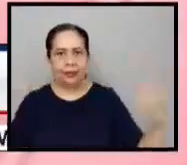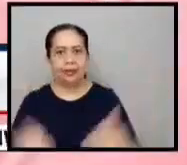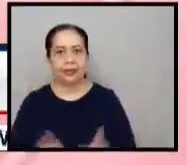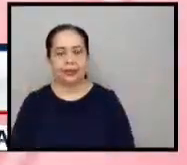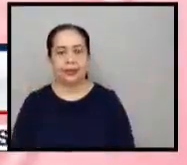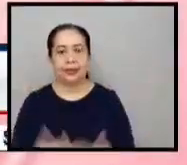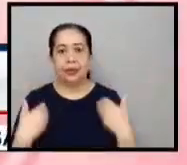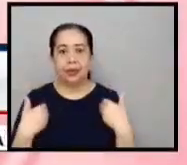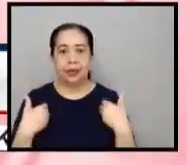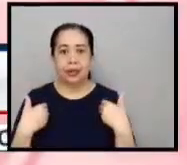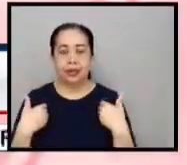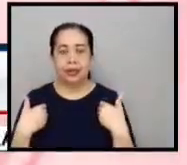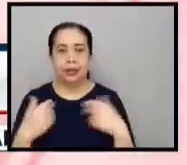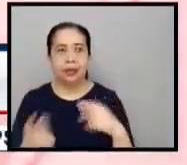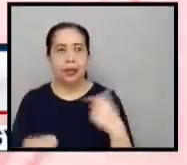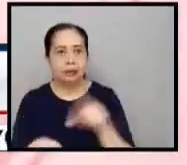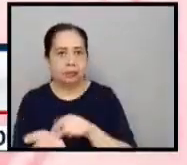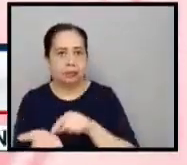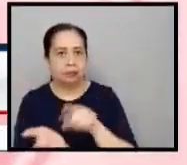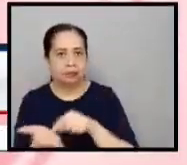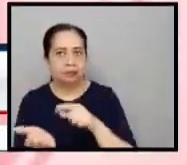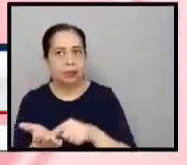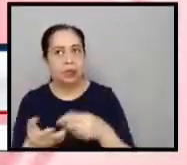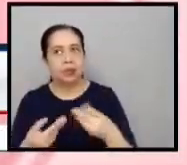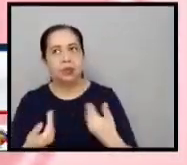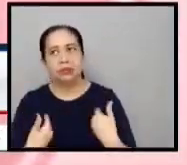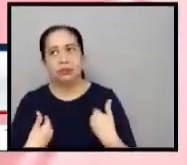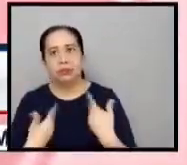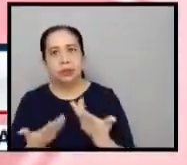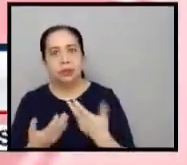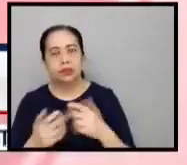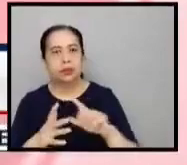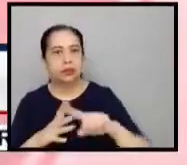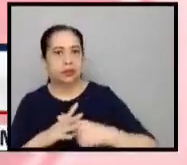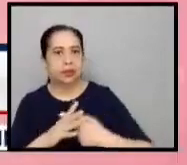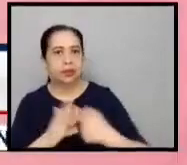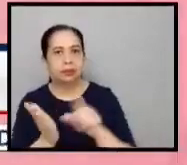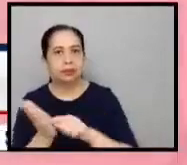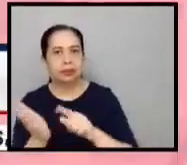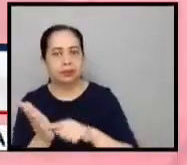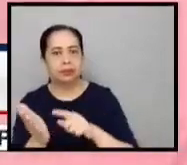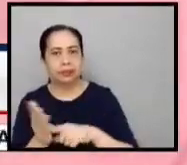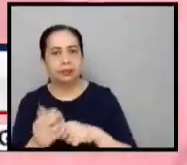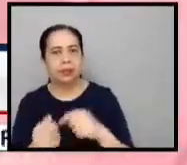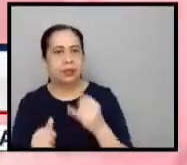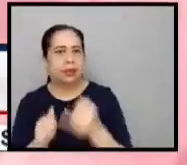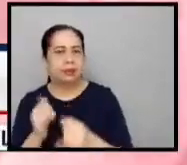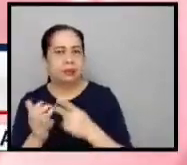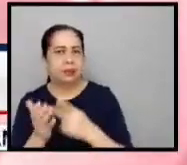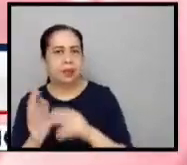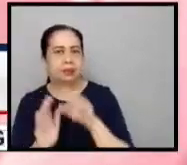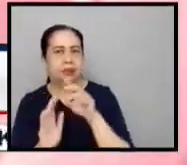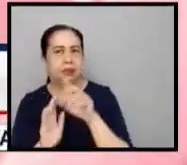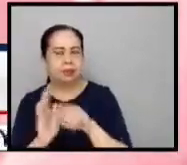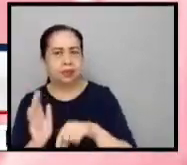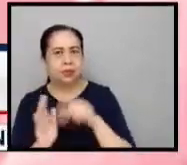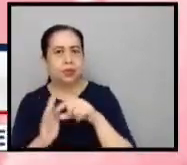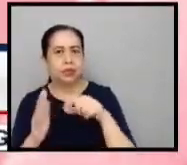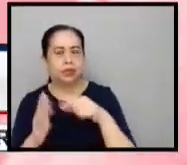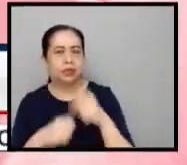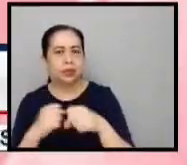our publication. So we are going to be launching our publication in the latter part of the year po. Dito po sa mga